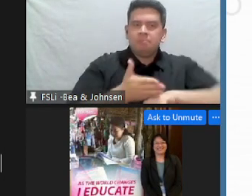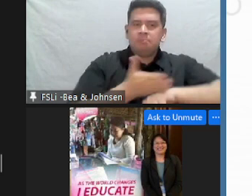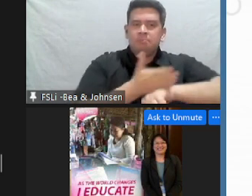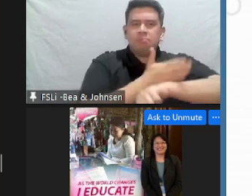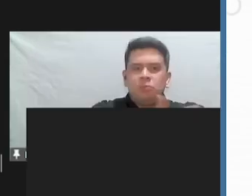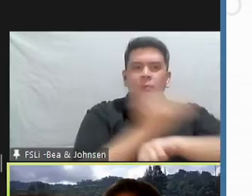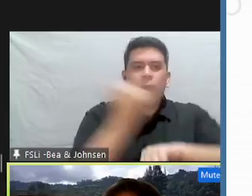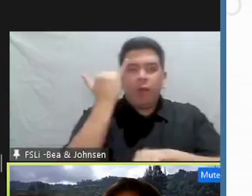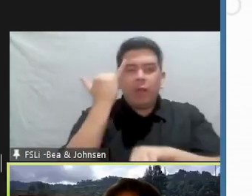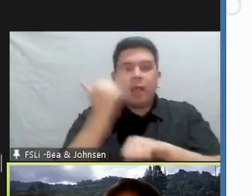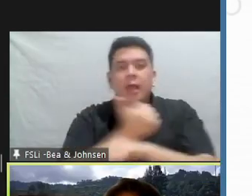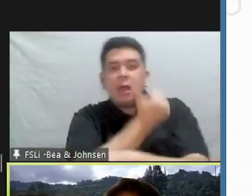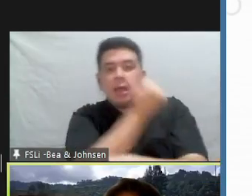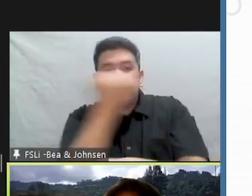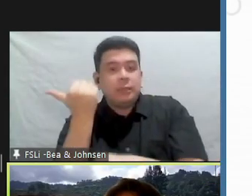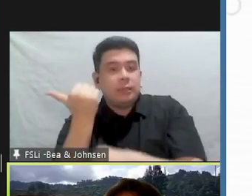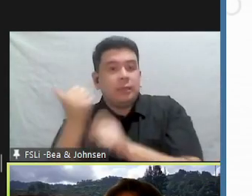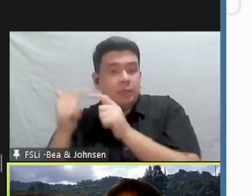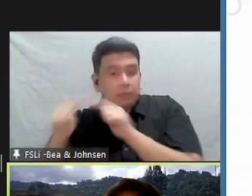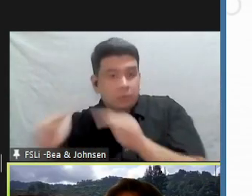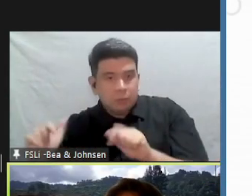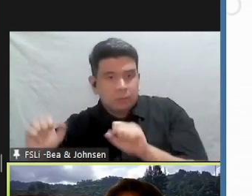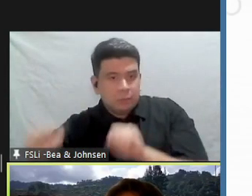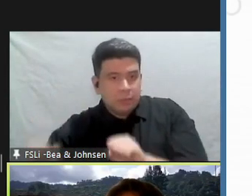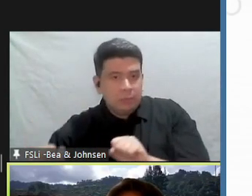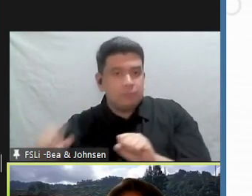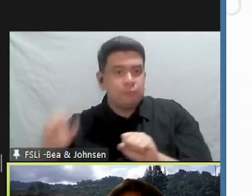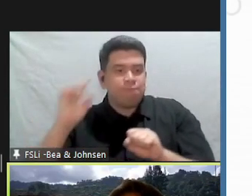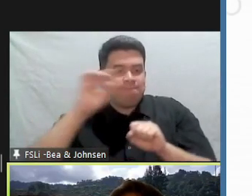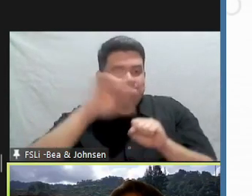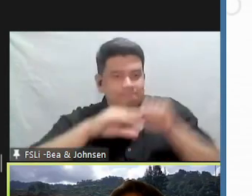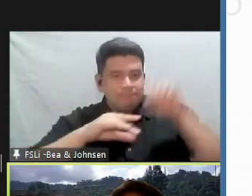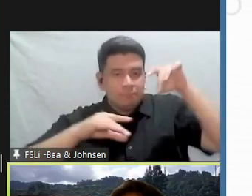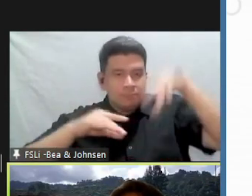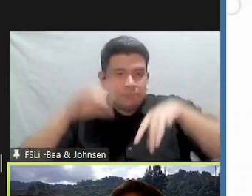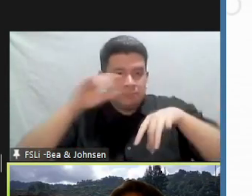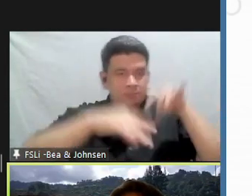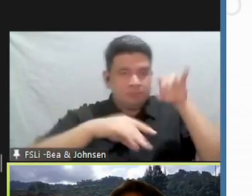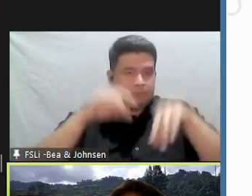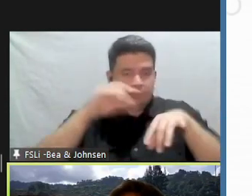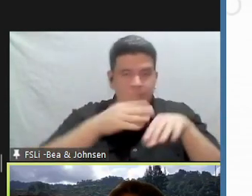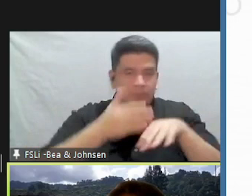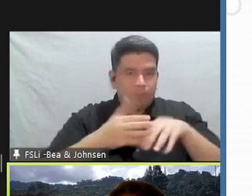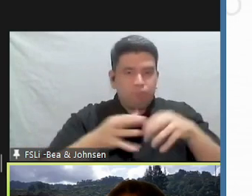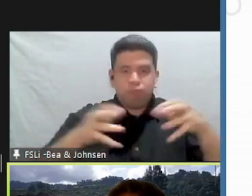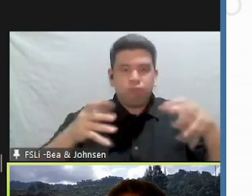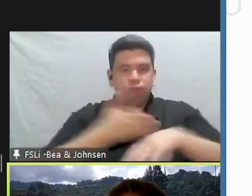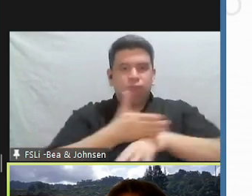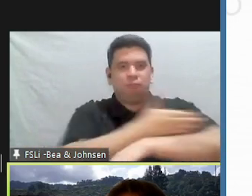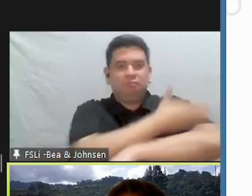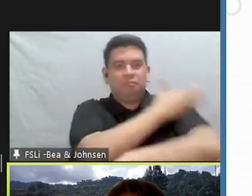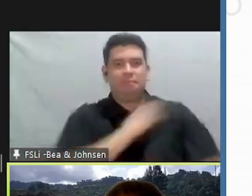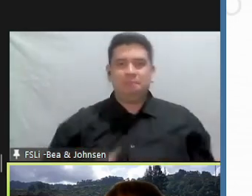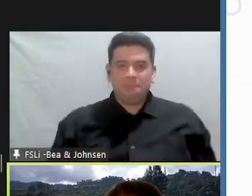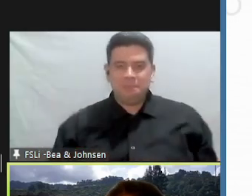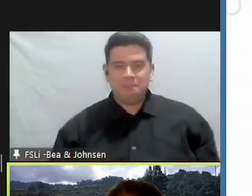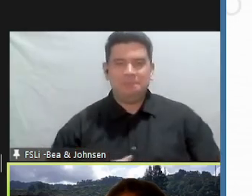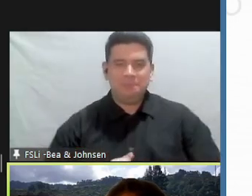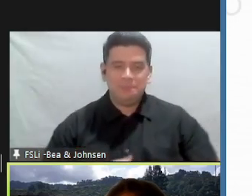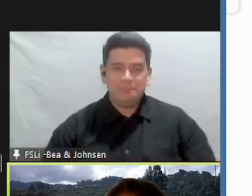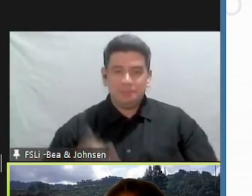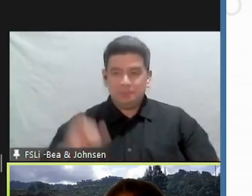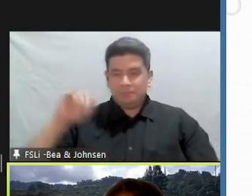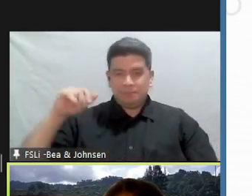August, ano? Agosto ay ating celebrate ang ano Indigenous Peoples Day, ano?